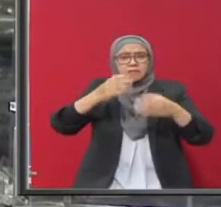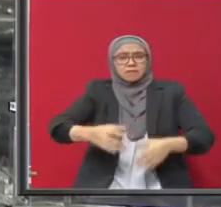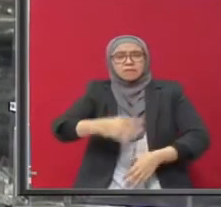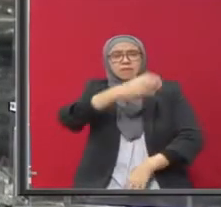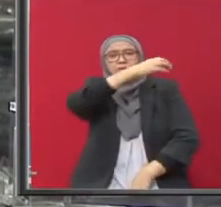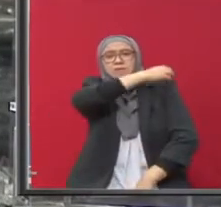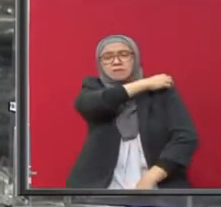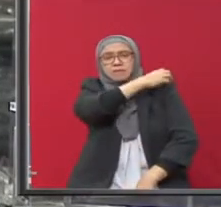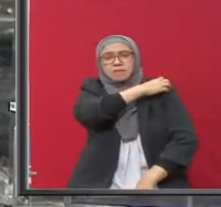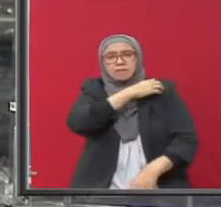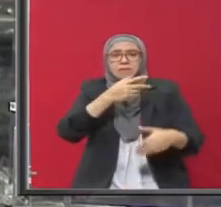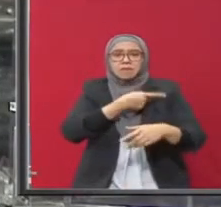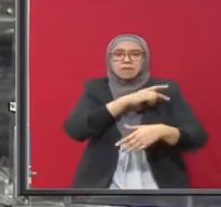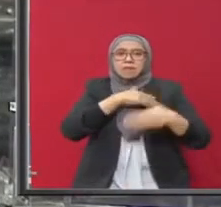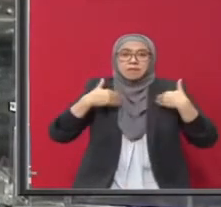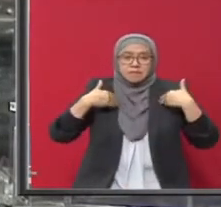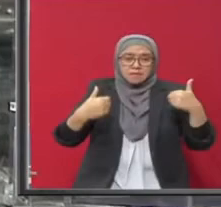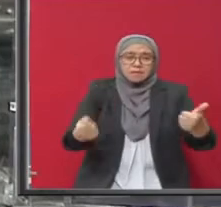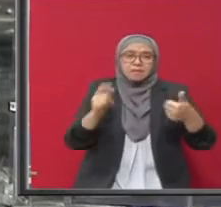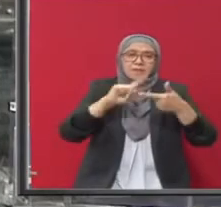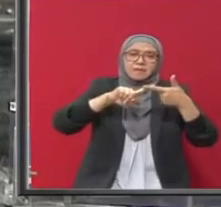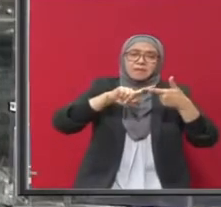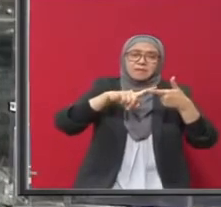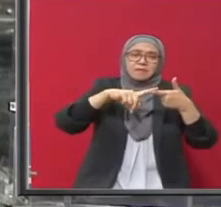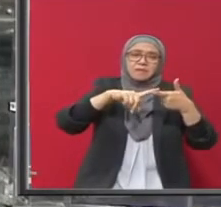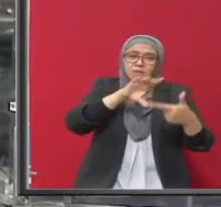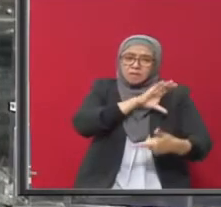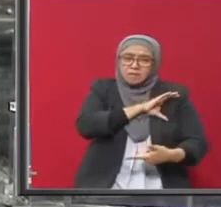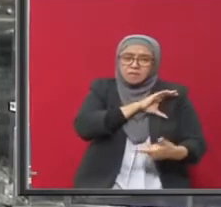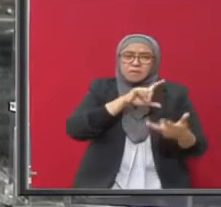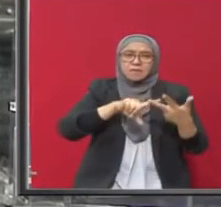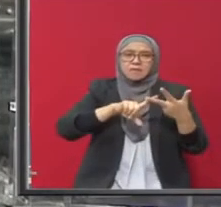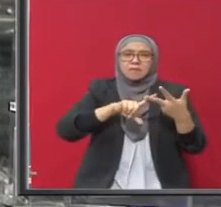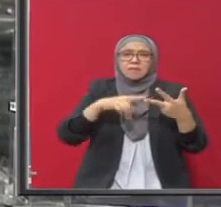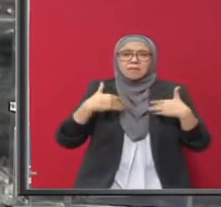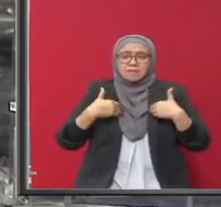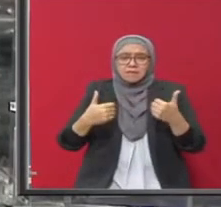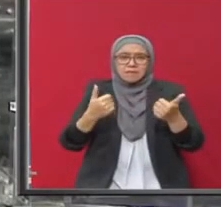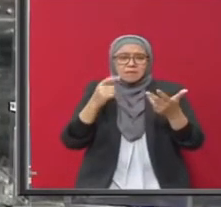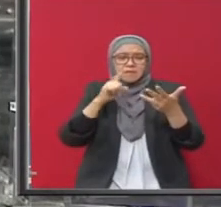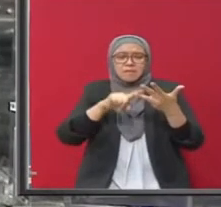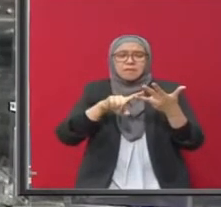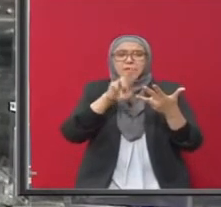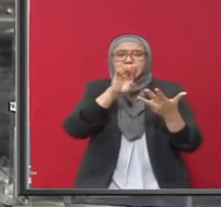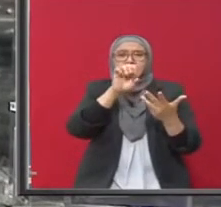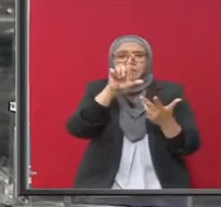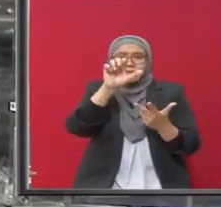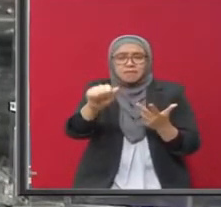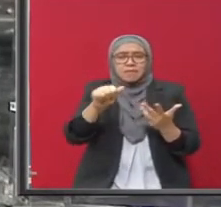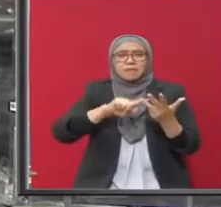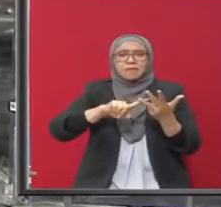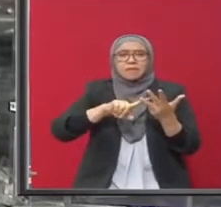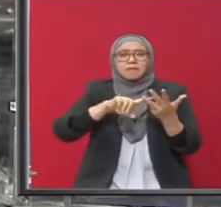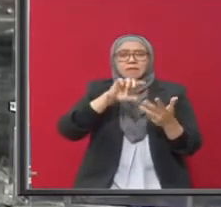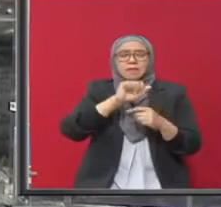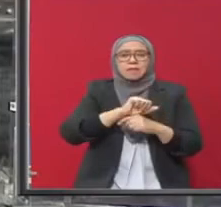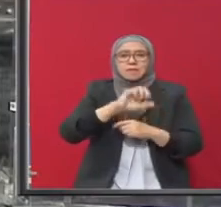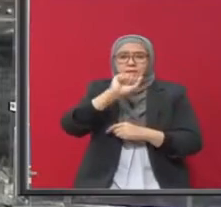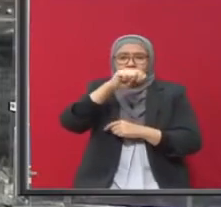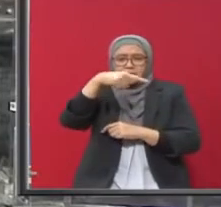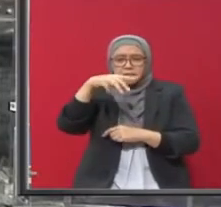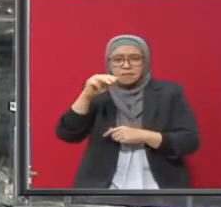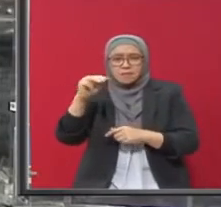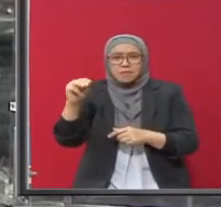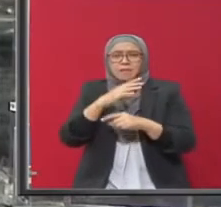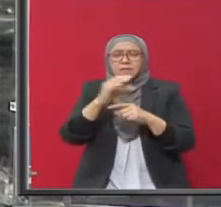Kesihatan, PDRM, ATM, RELA, APM dan lain-lain agensi yang telah menyumbang khidmat